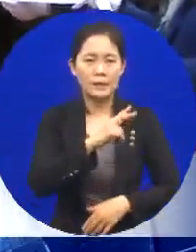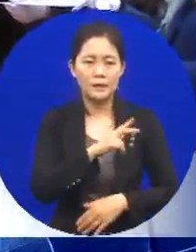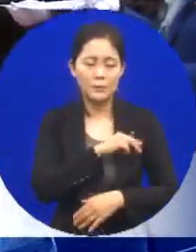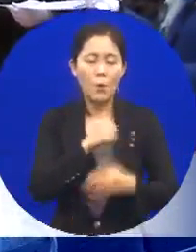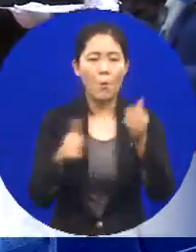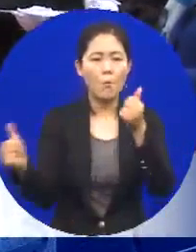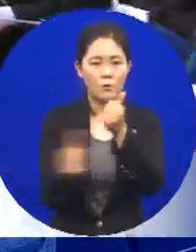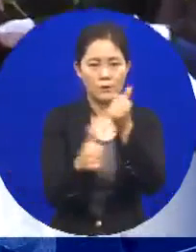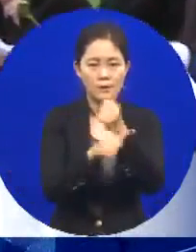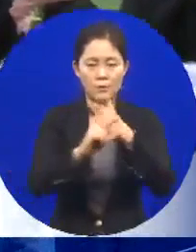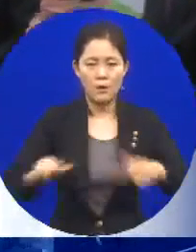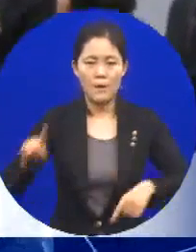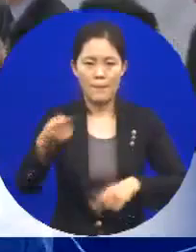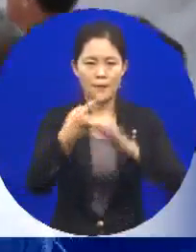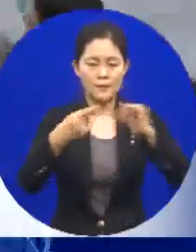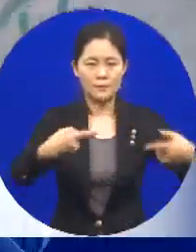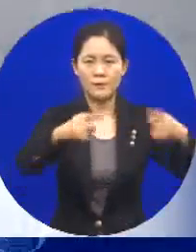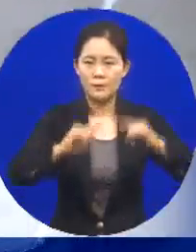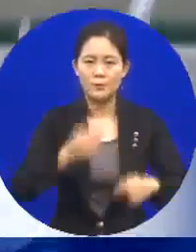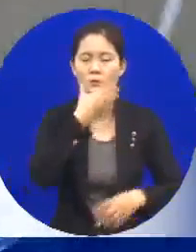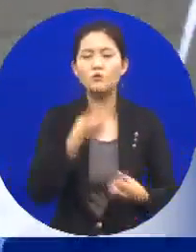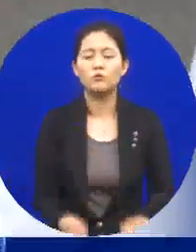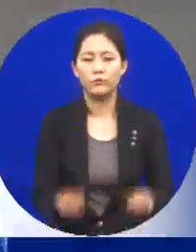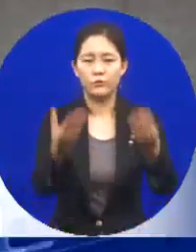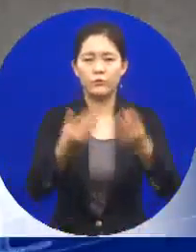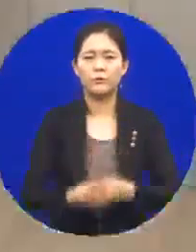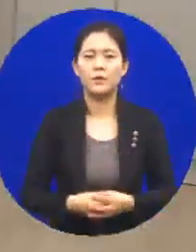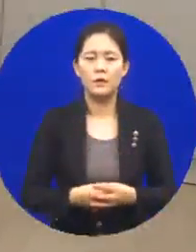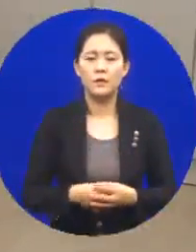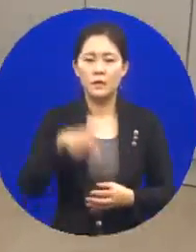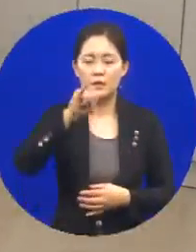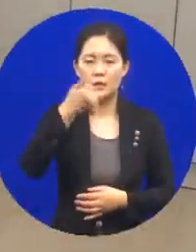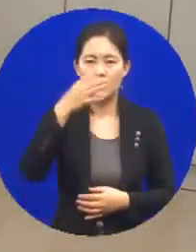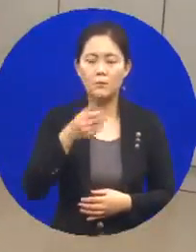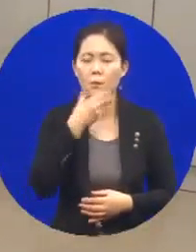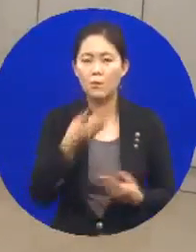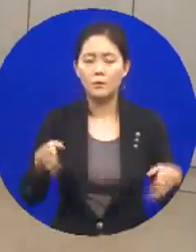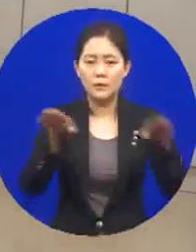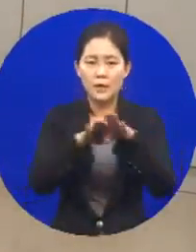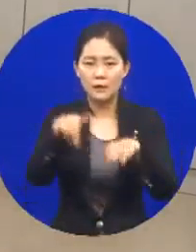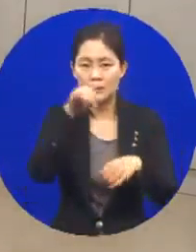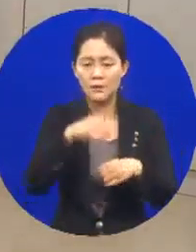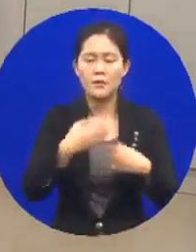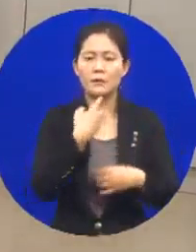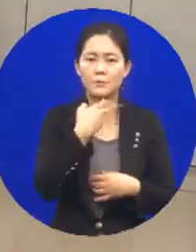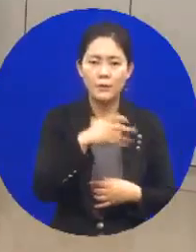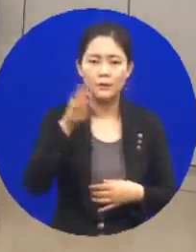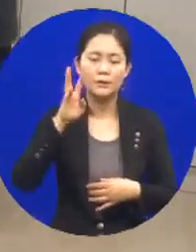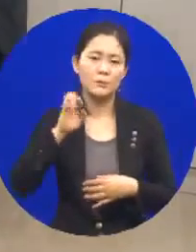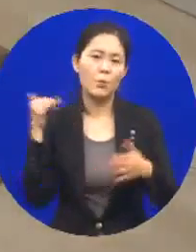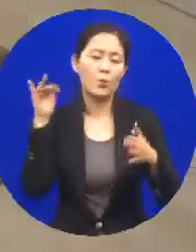용인시의회 김기준 부의장을 비롯해 100여 명의 주민들이 참석해 축하했습니다. 기흥장애인복지관 주간보호센터는